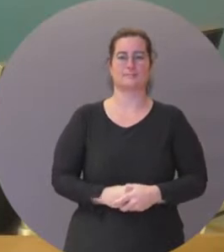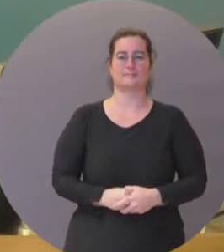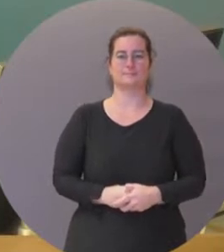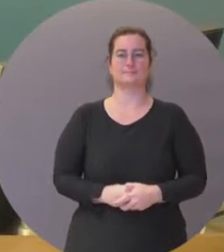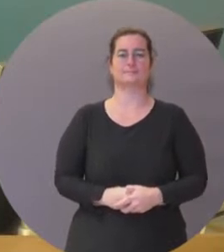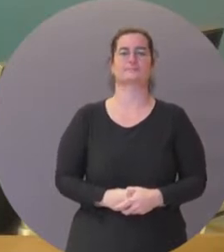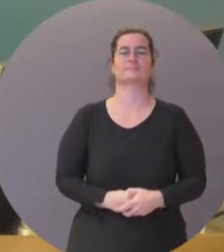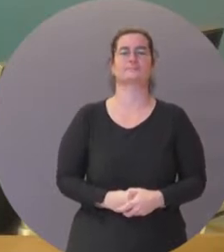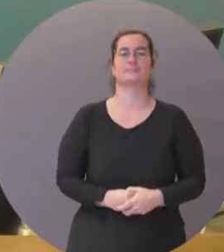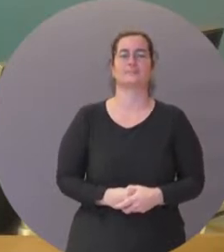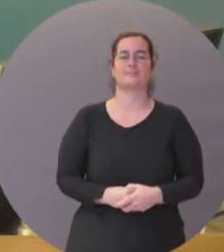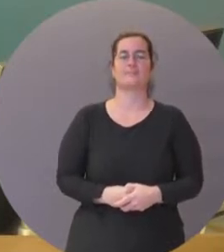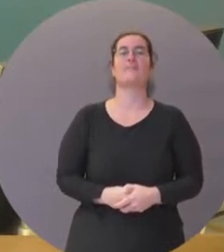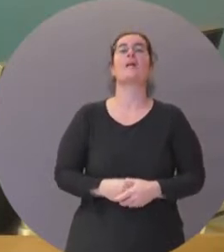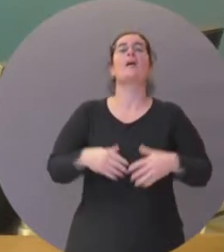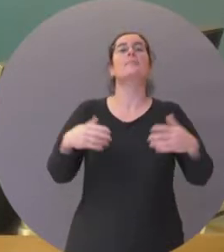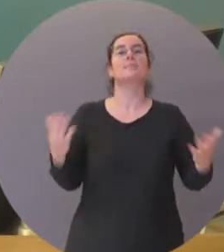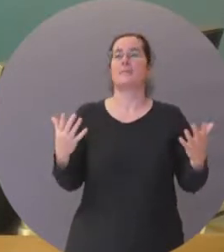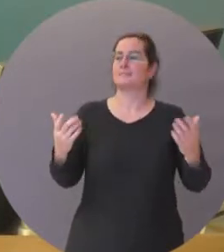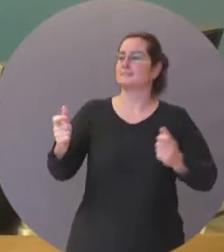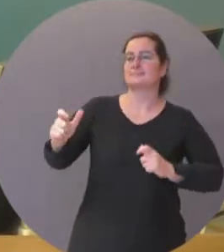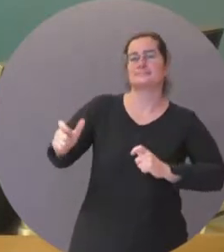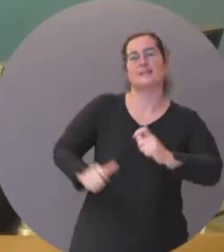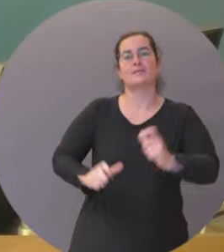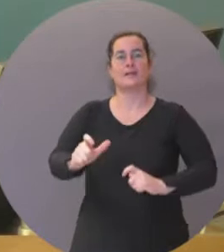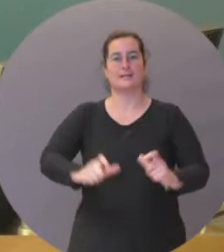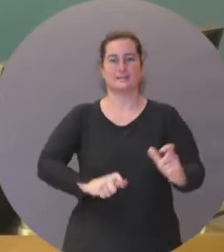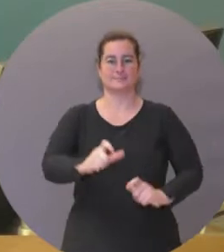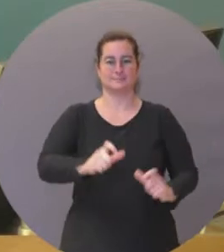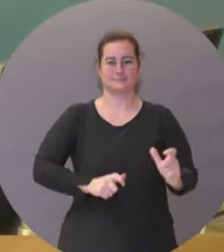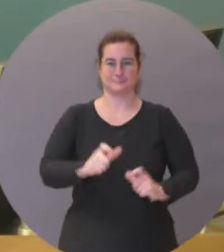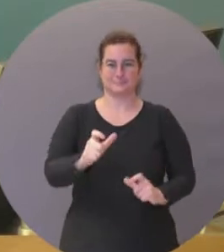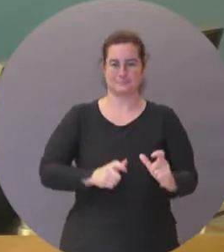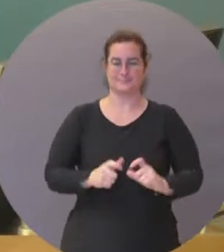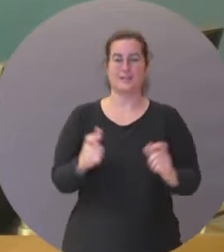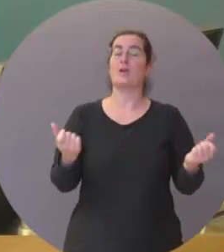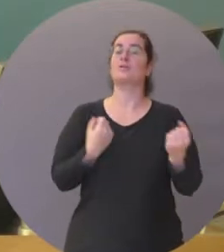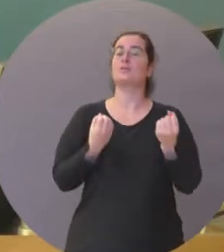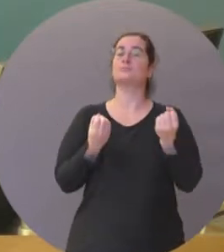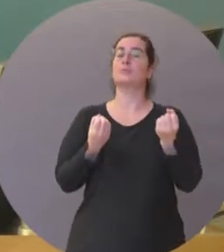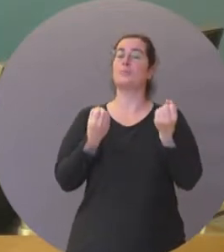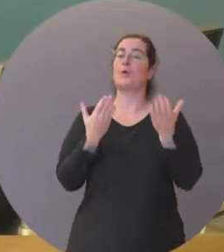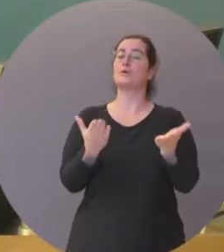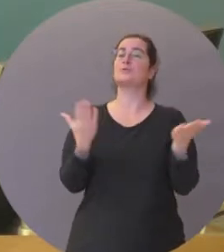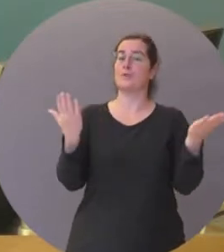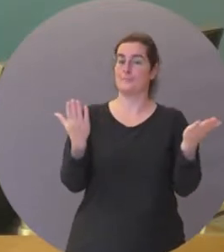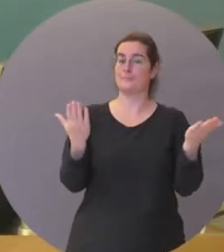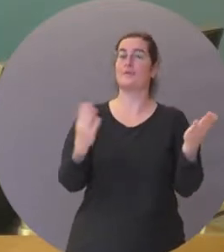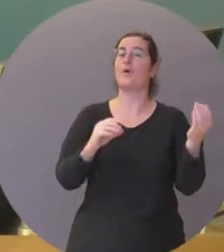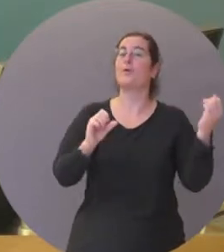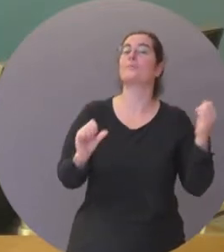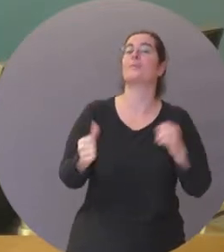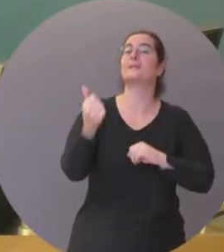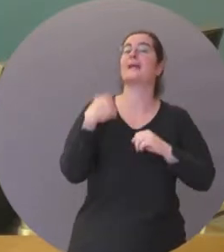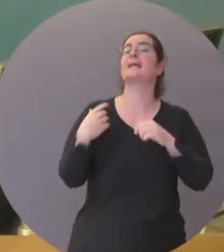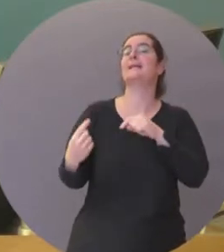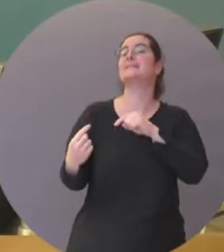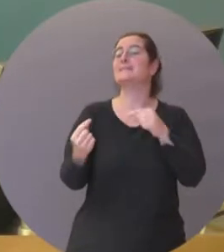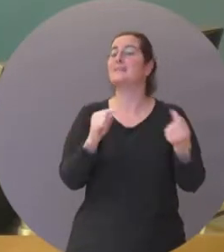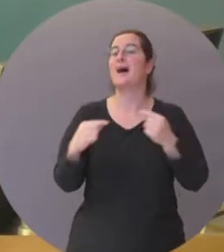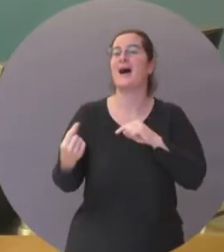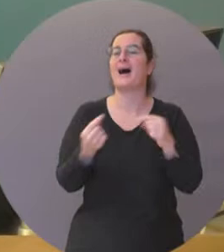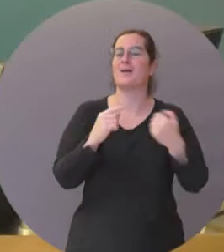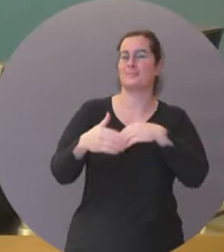bien mes chers collègues comme nous le faisons habituellement je vous propose que notre séance débute par le débat de politique